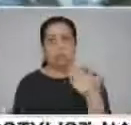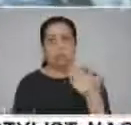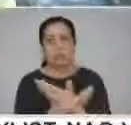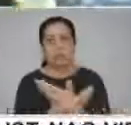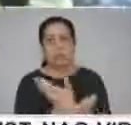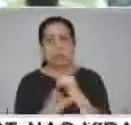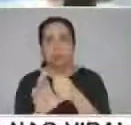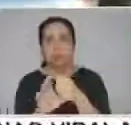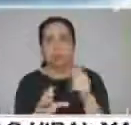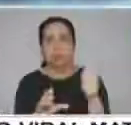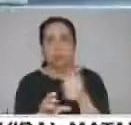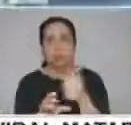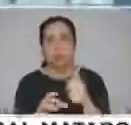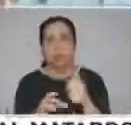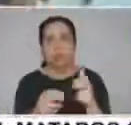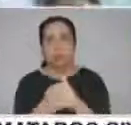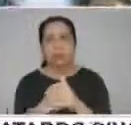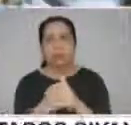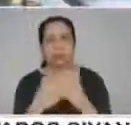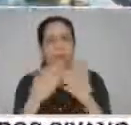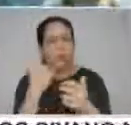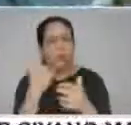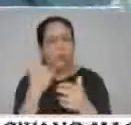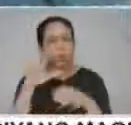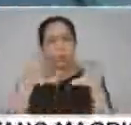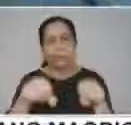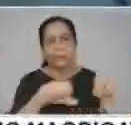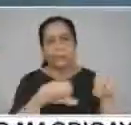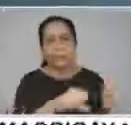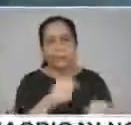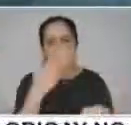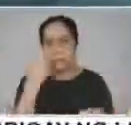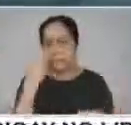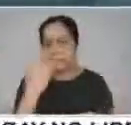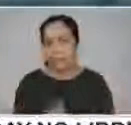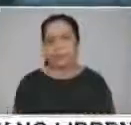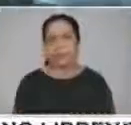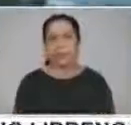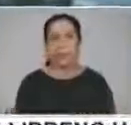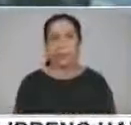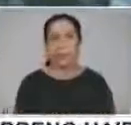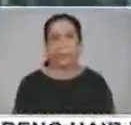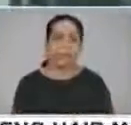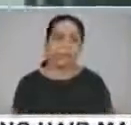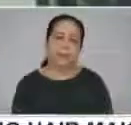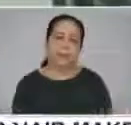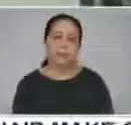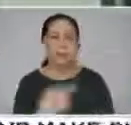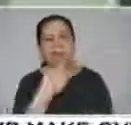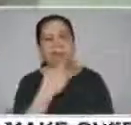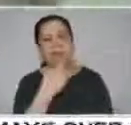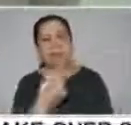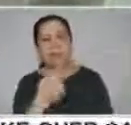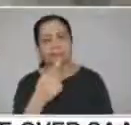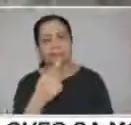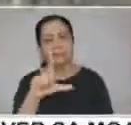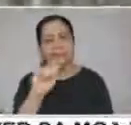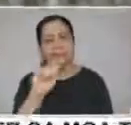at conductors, sana tumupad tayo, sumunod tayo sa health protocol,